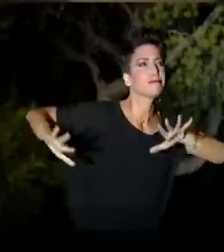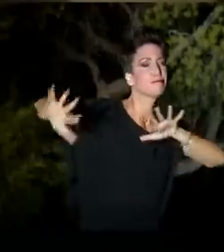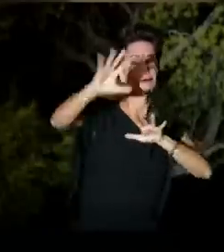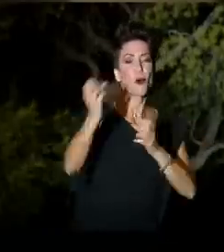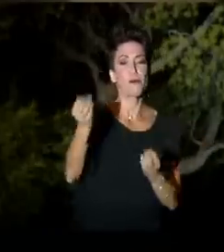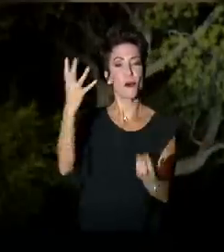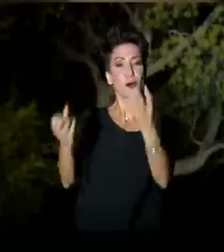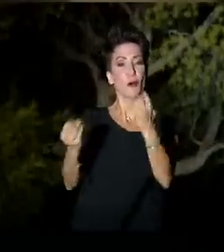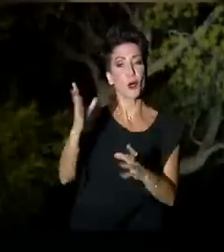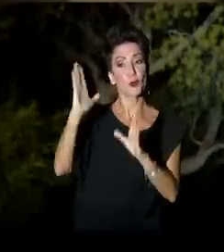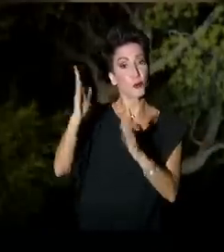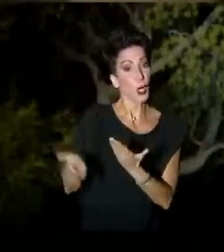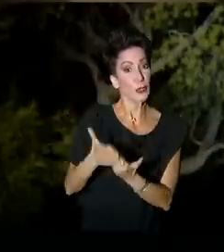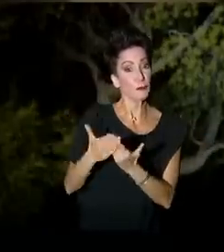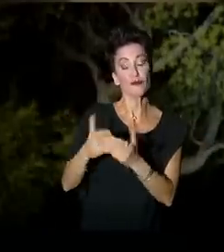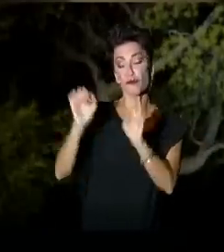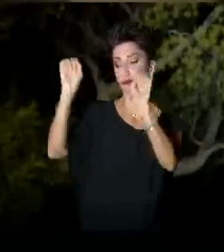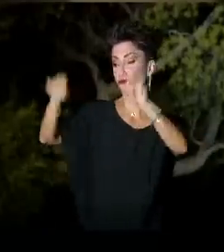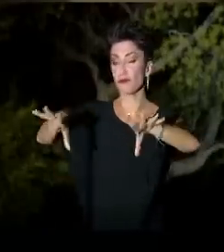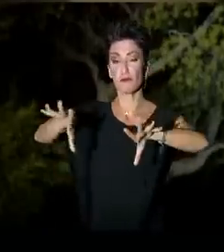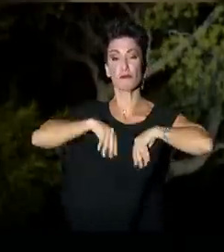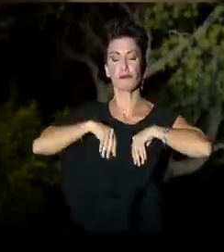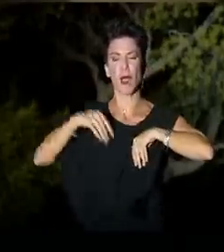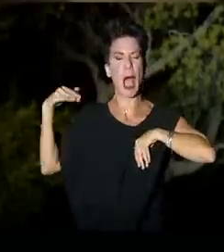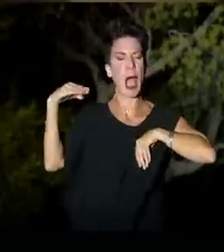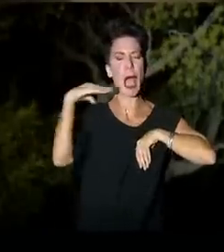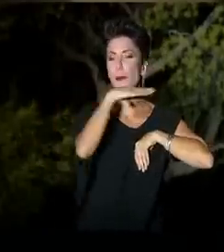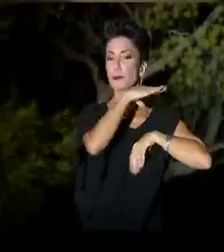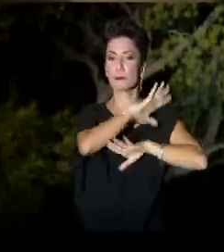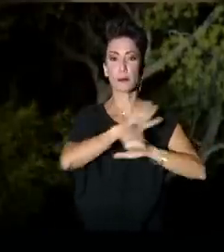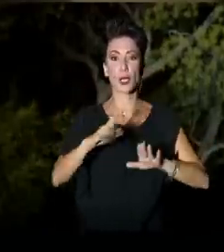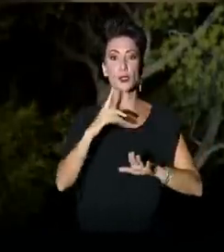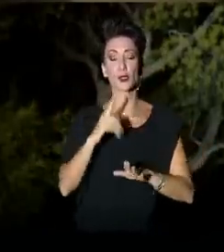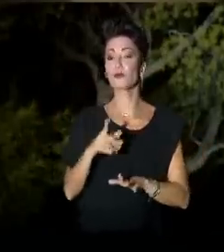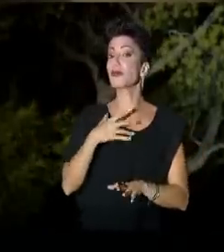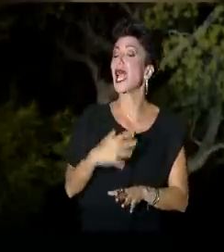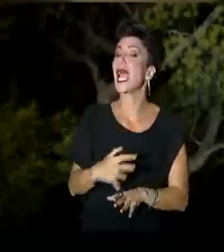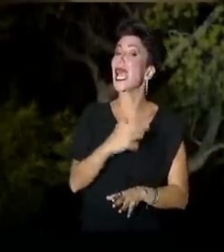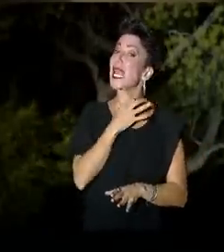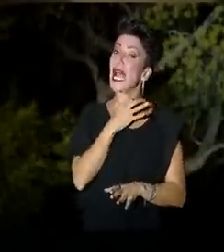αιώνων. Χρειάζονται όμως περισσότερο φως αυτά τα μνημεία.